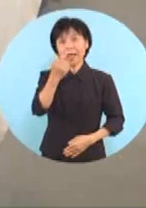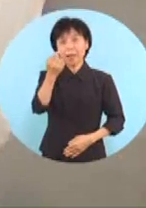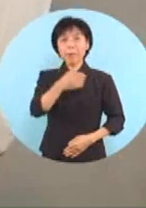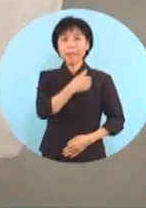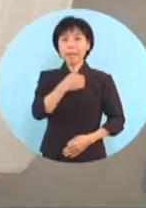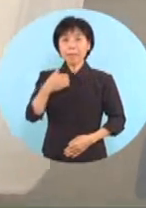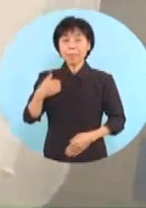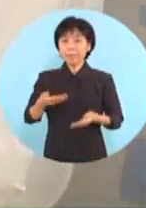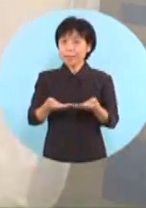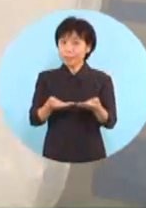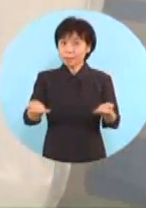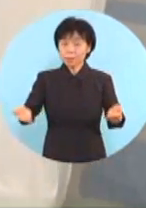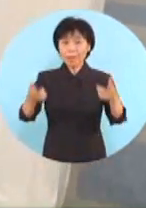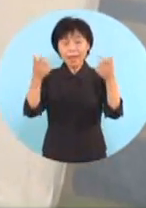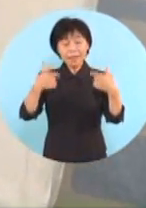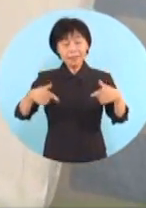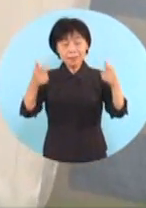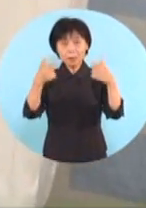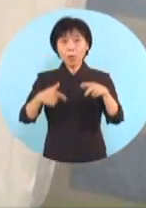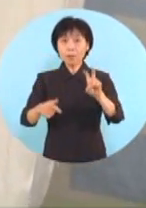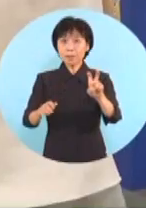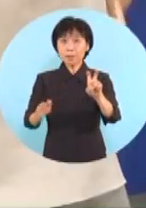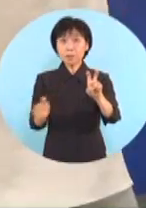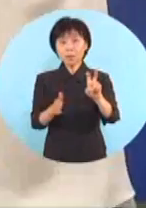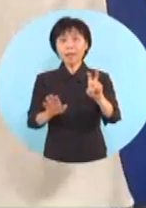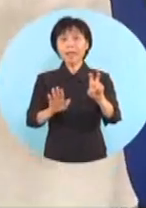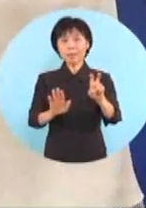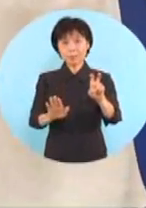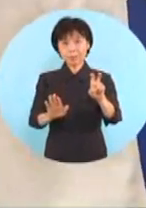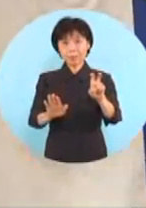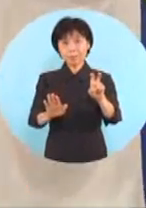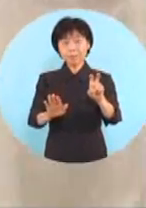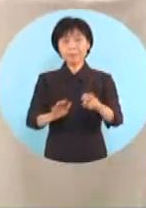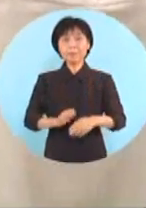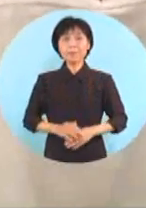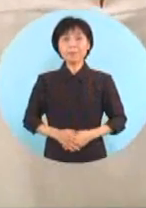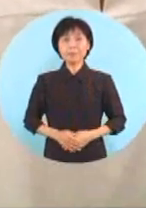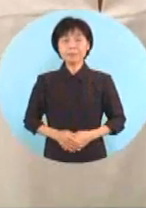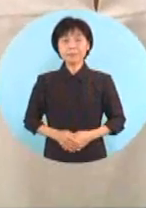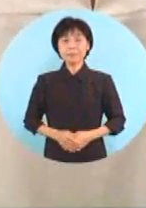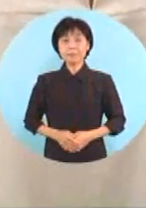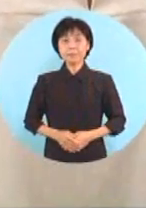展示物が常時20種類以上あります。